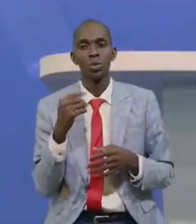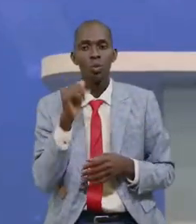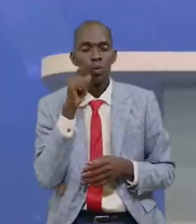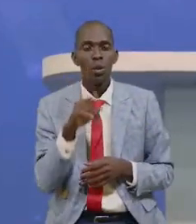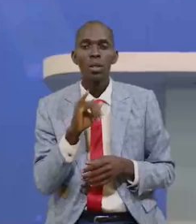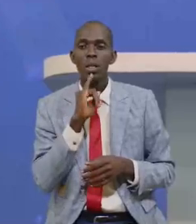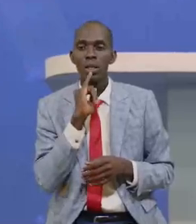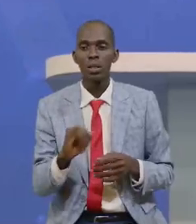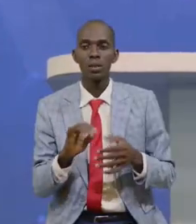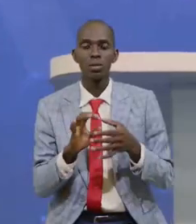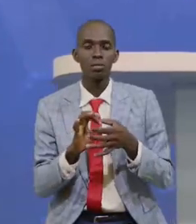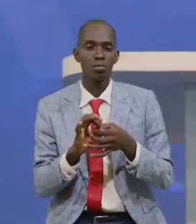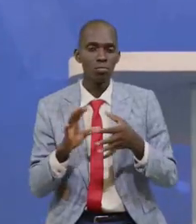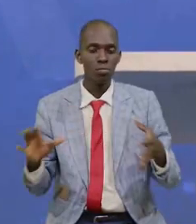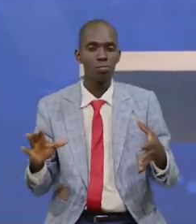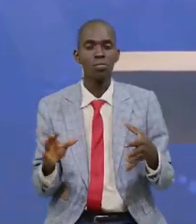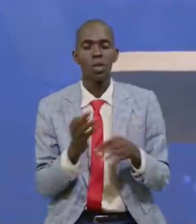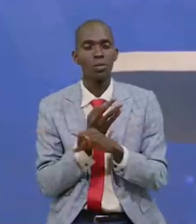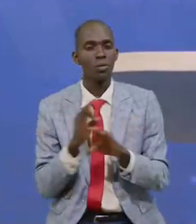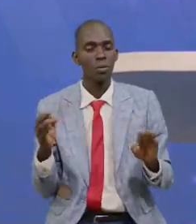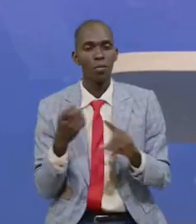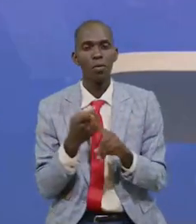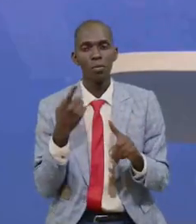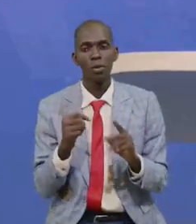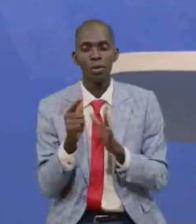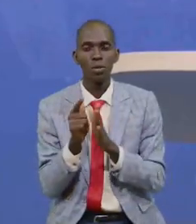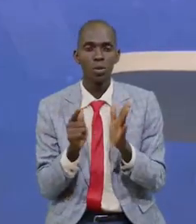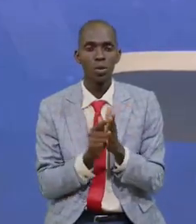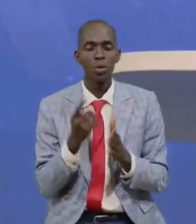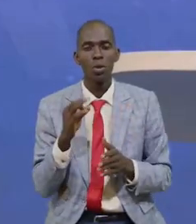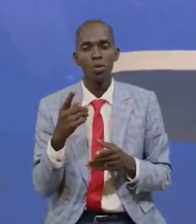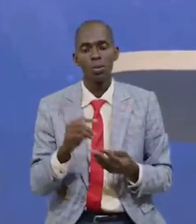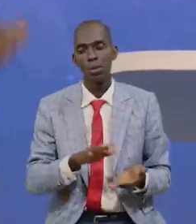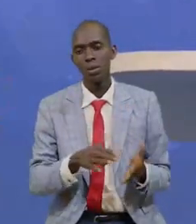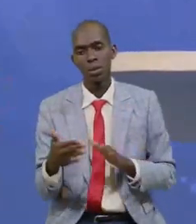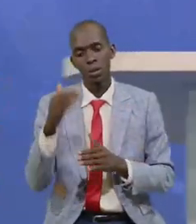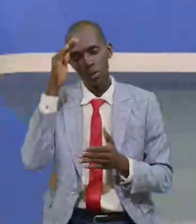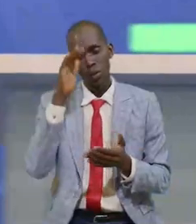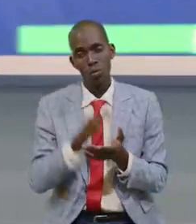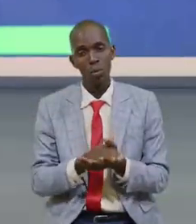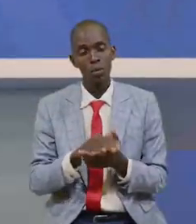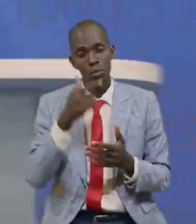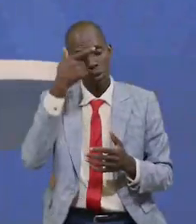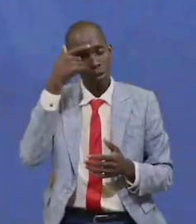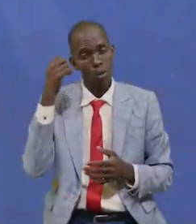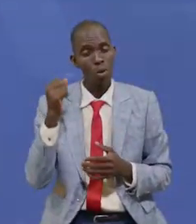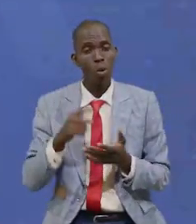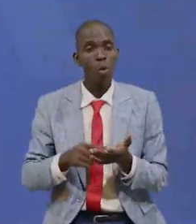est affranchie de la loi qui la liait à son mari